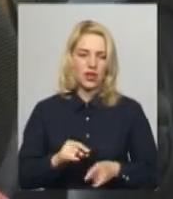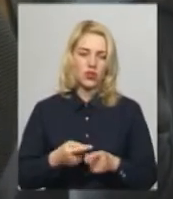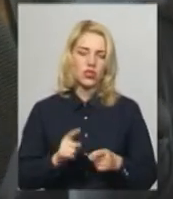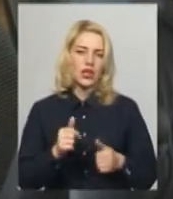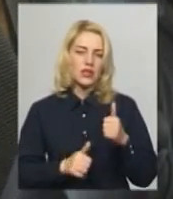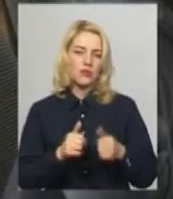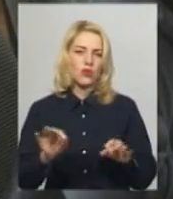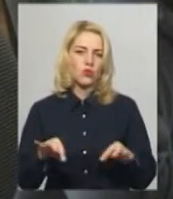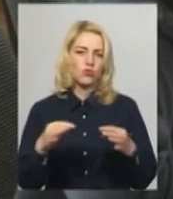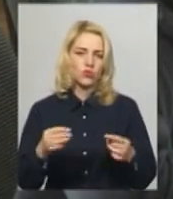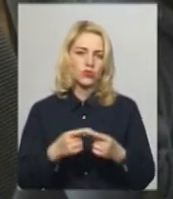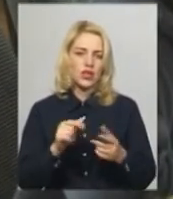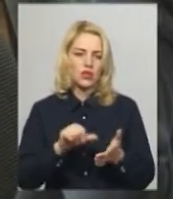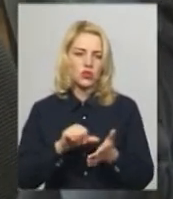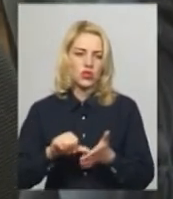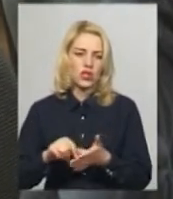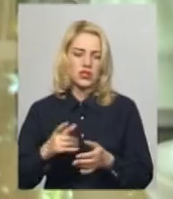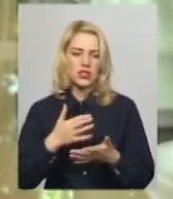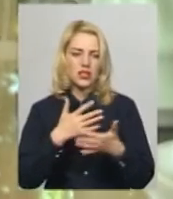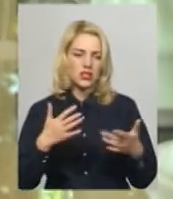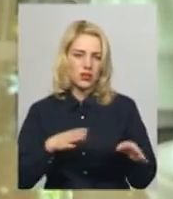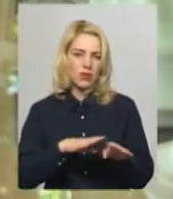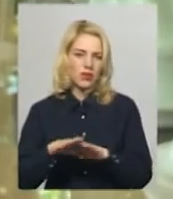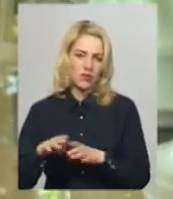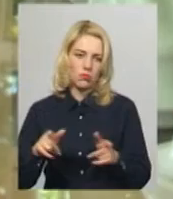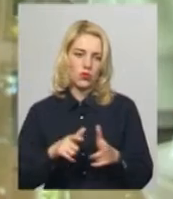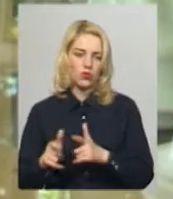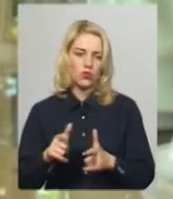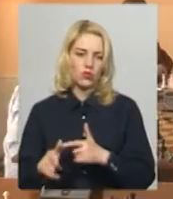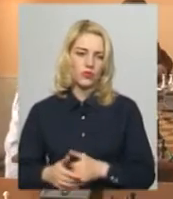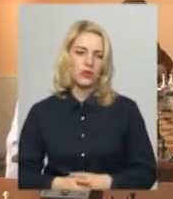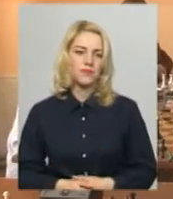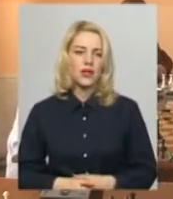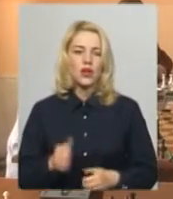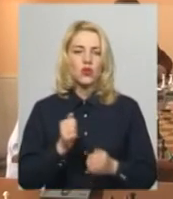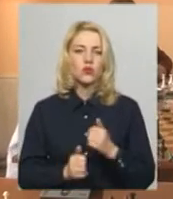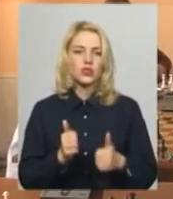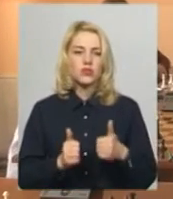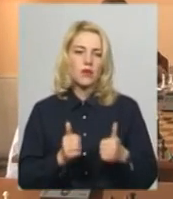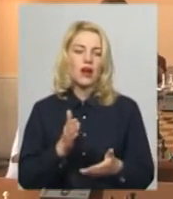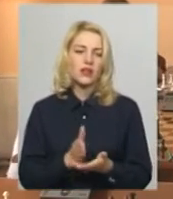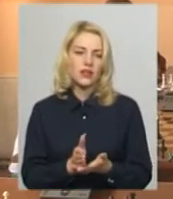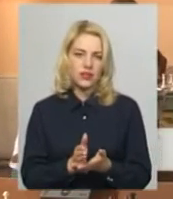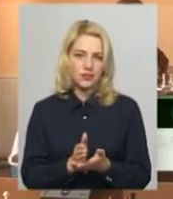змагань допускаються учасники з певним рівнем підготовки, додає Олександр Шевчук. У кожних змаганнях є